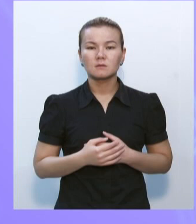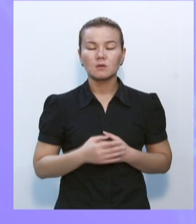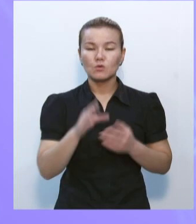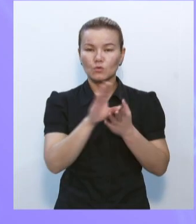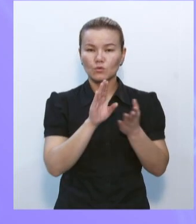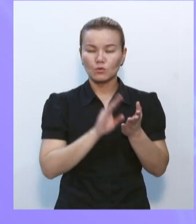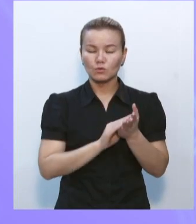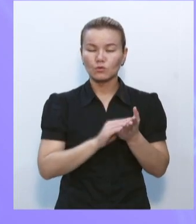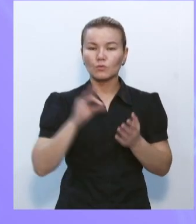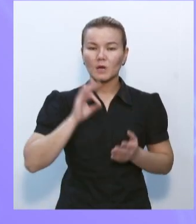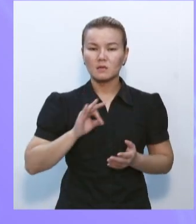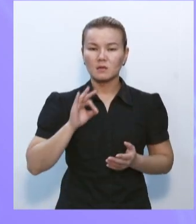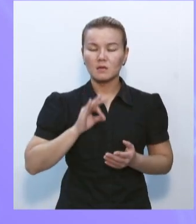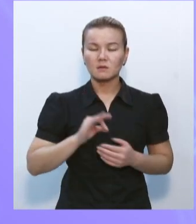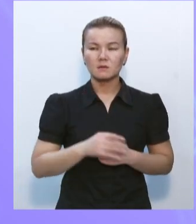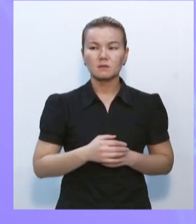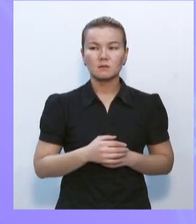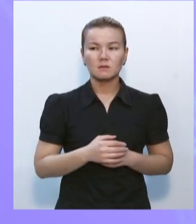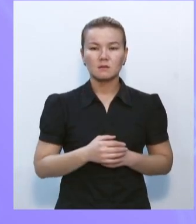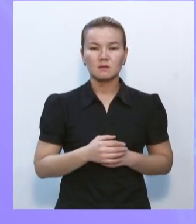Үлгүнү пайдалан.